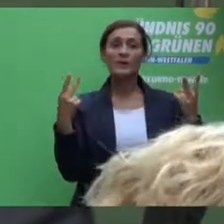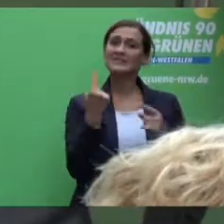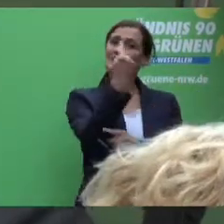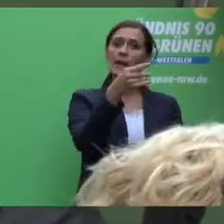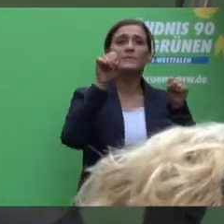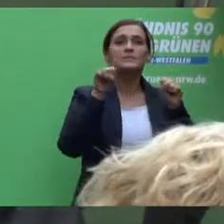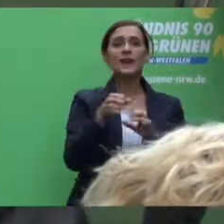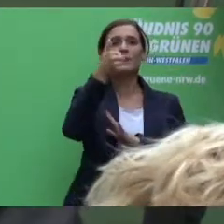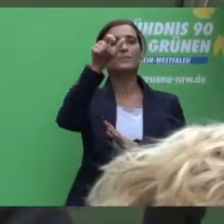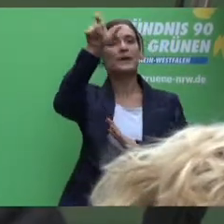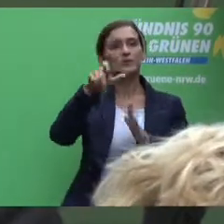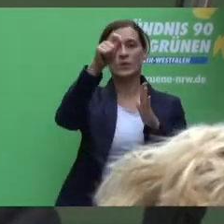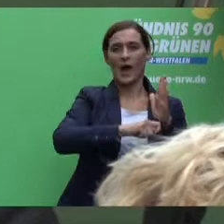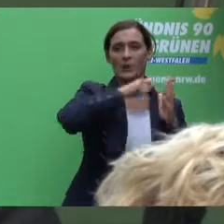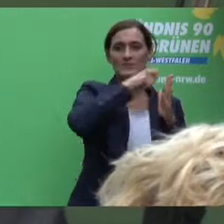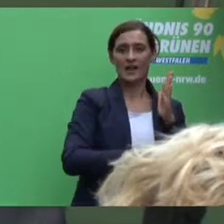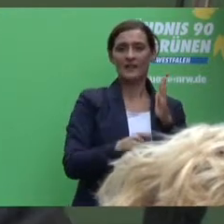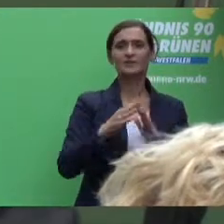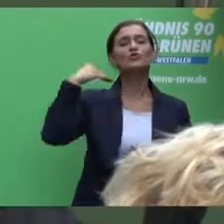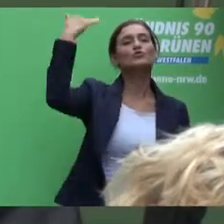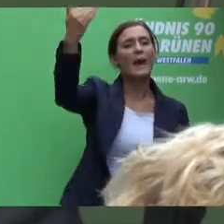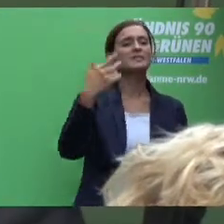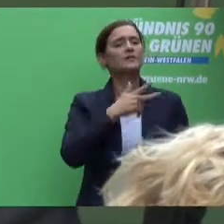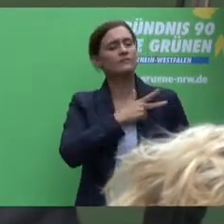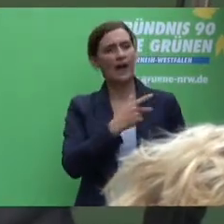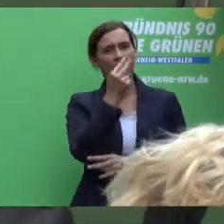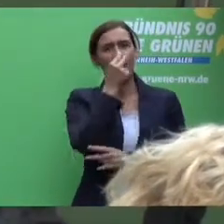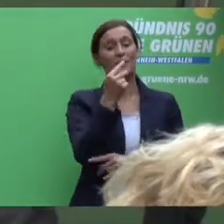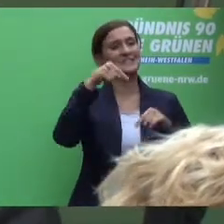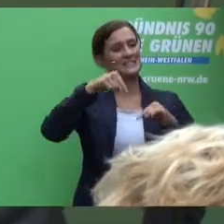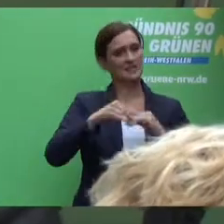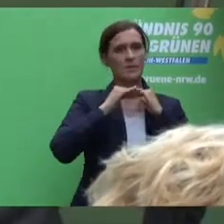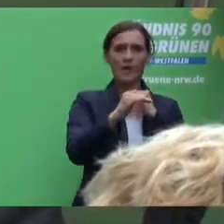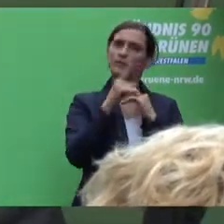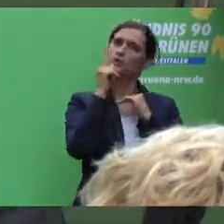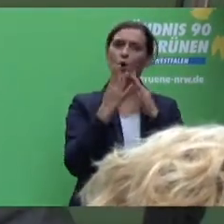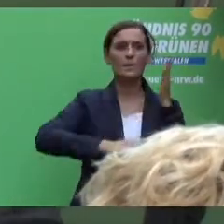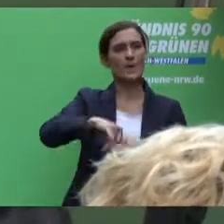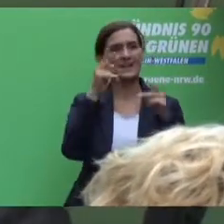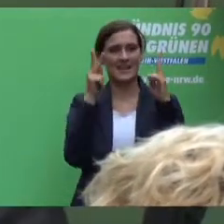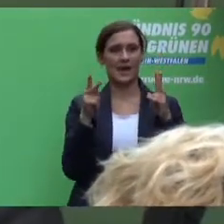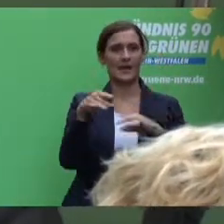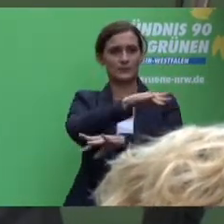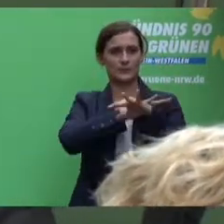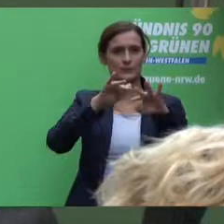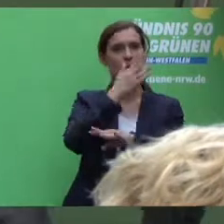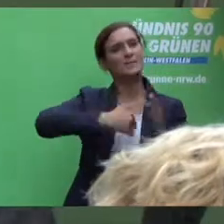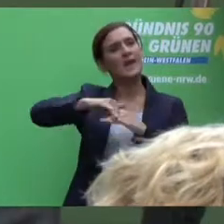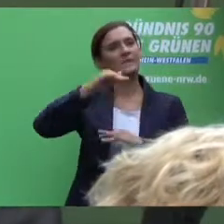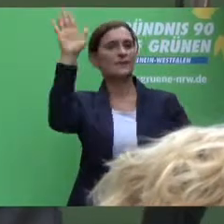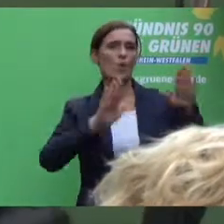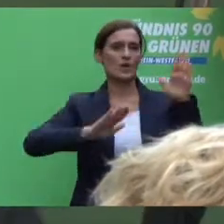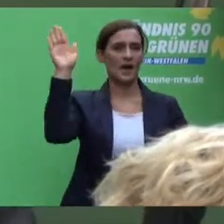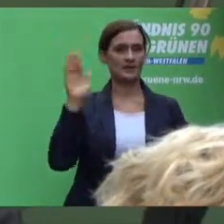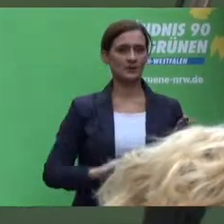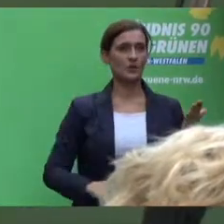diejenigen wählen, die dafür sorgen wollen, dass es in diesem Lande gerechter zugeht und demokratischer und